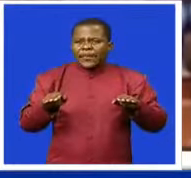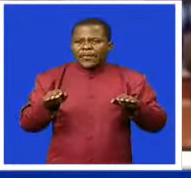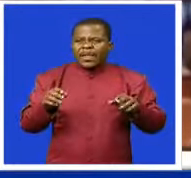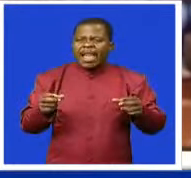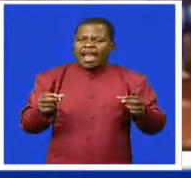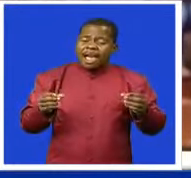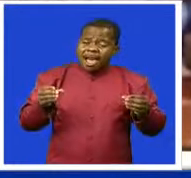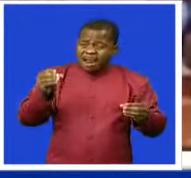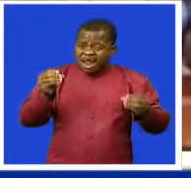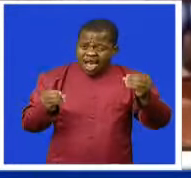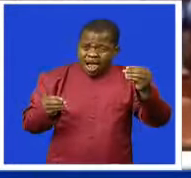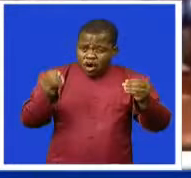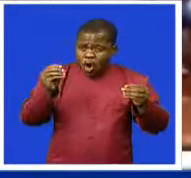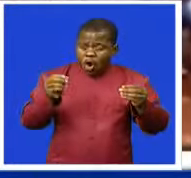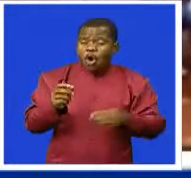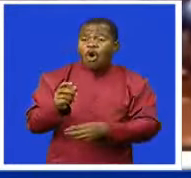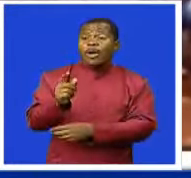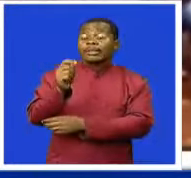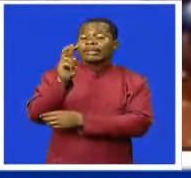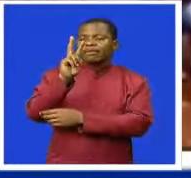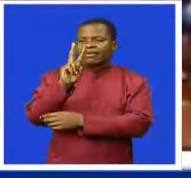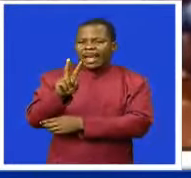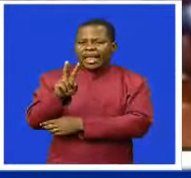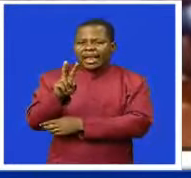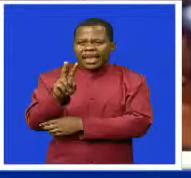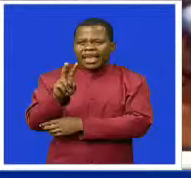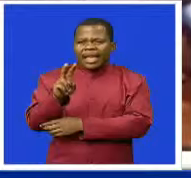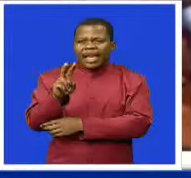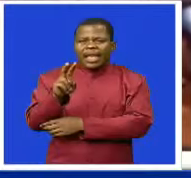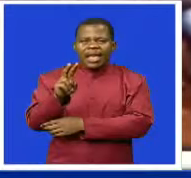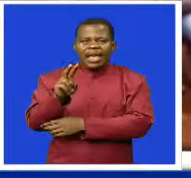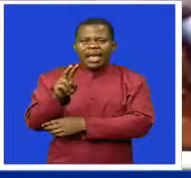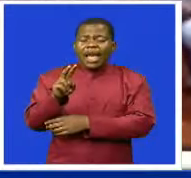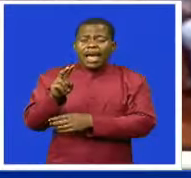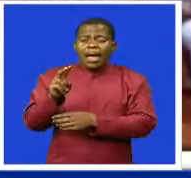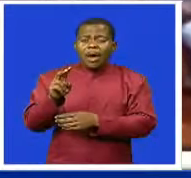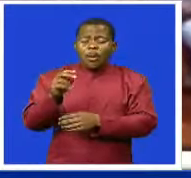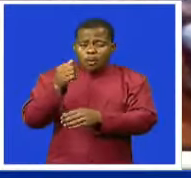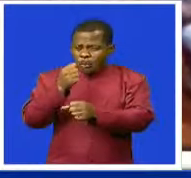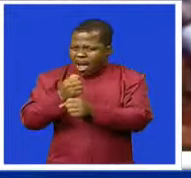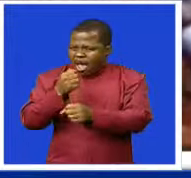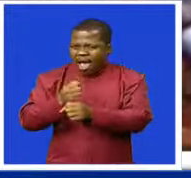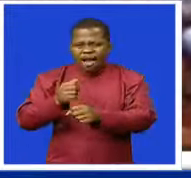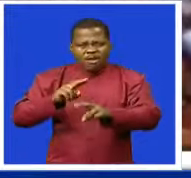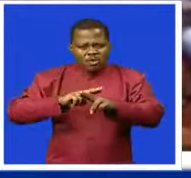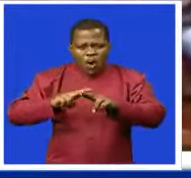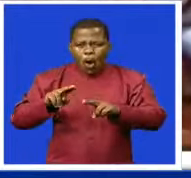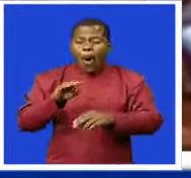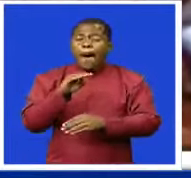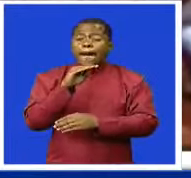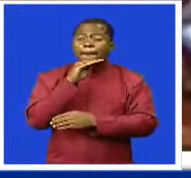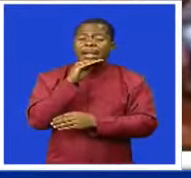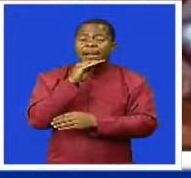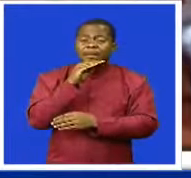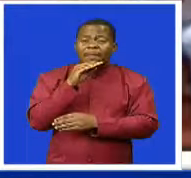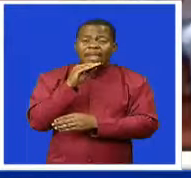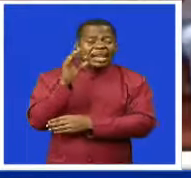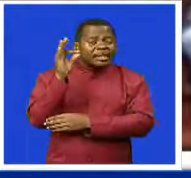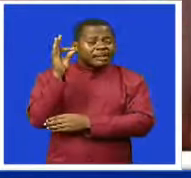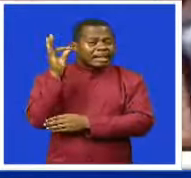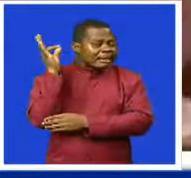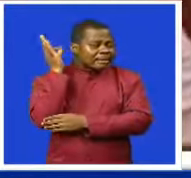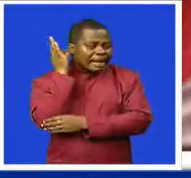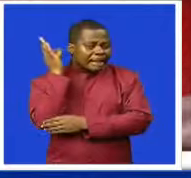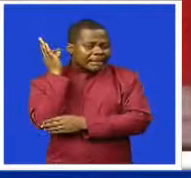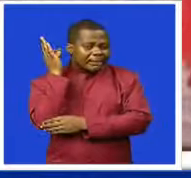lomubi emisebentini yelive kufaya ekhathi tikolwa Thishela nhloko wesikolwa lesincane sakulifafa Flora